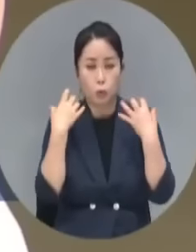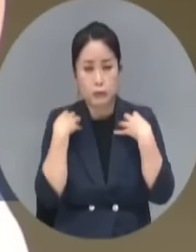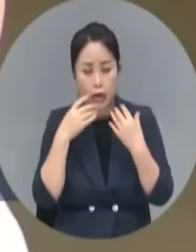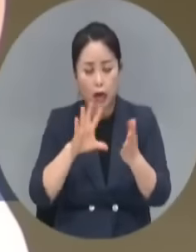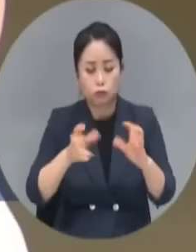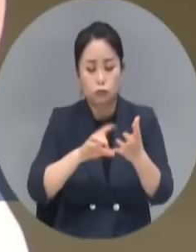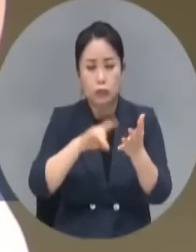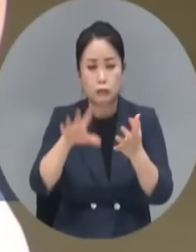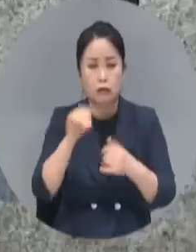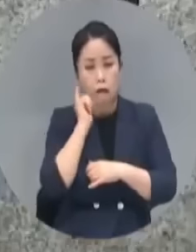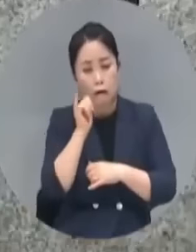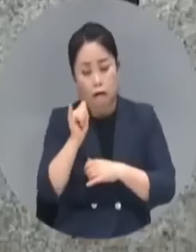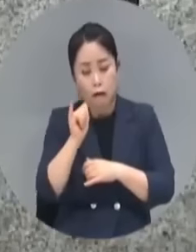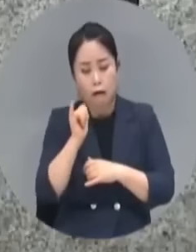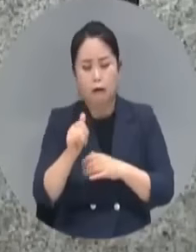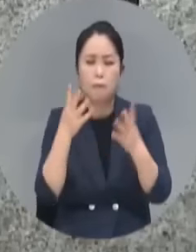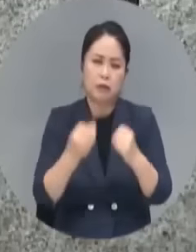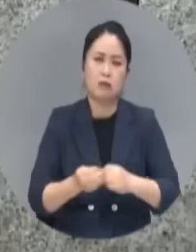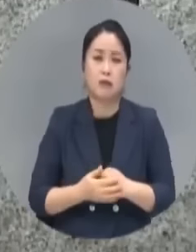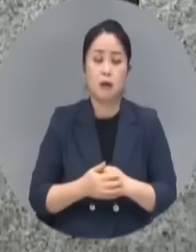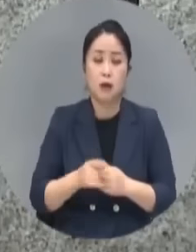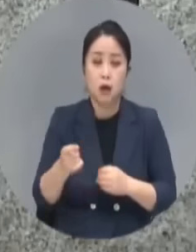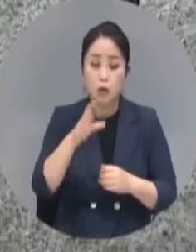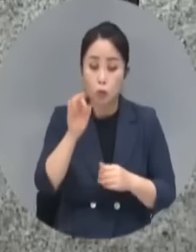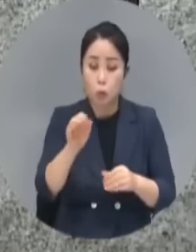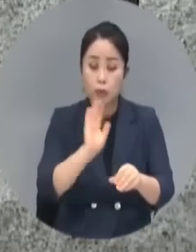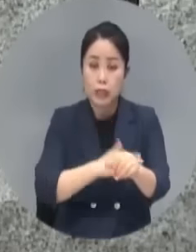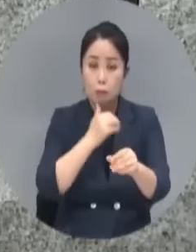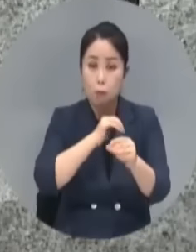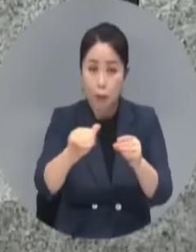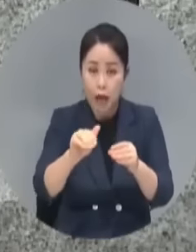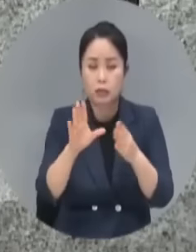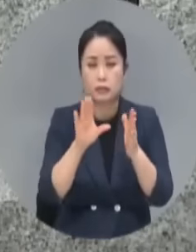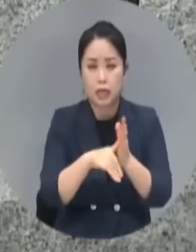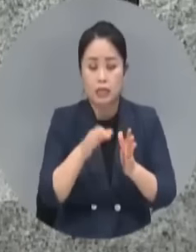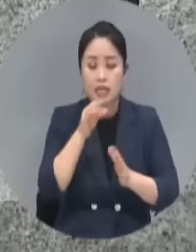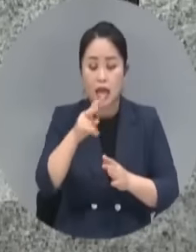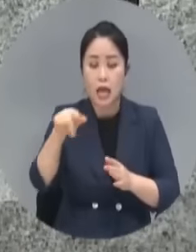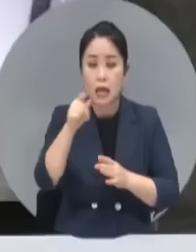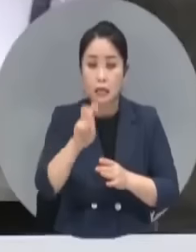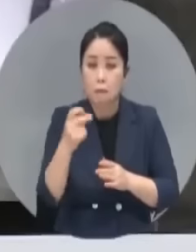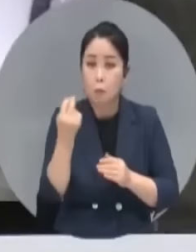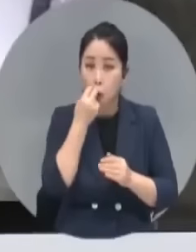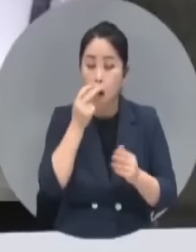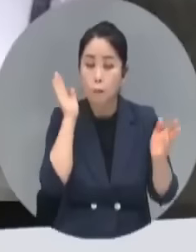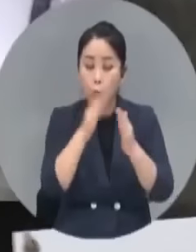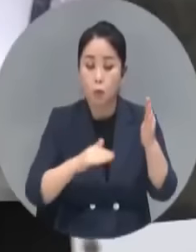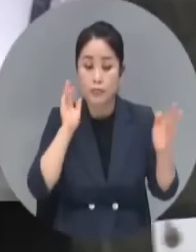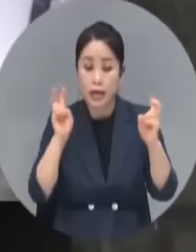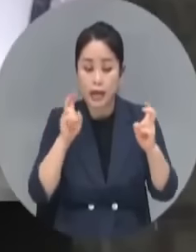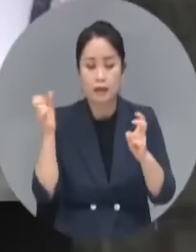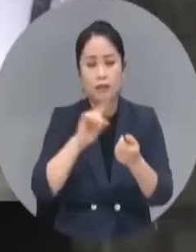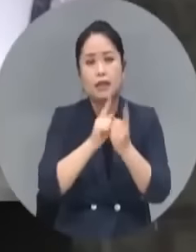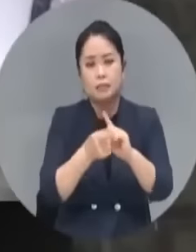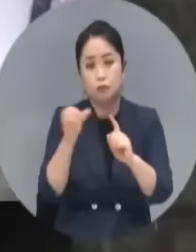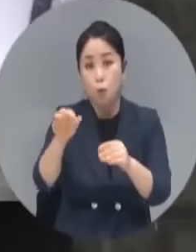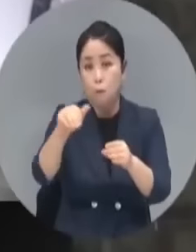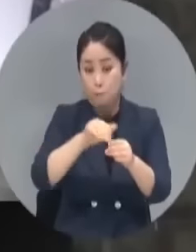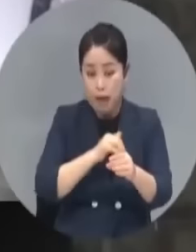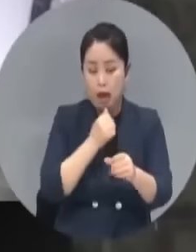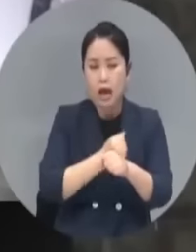오고, 은행에서도. 돈을 잘못 송금한 경우 예금 보험공사가 대신 돈을 찾아주는 차고 송금 반환 지원